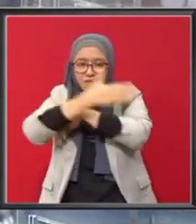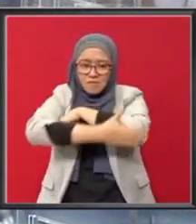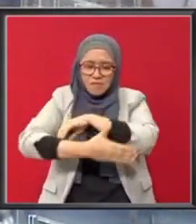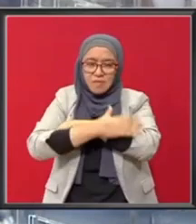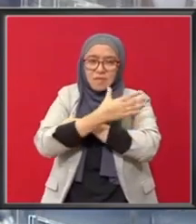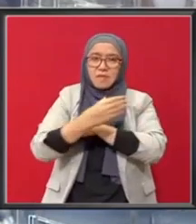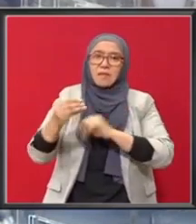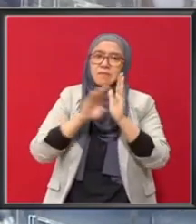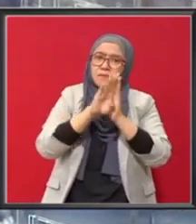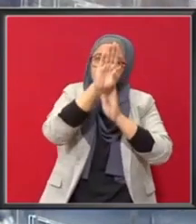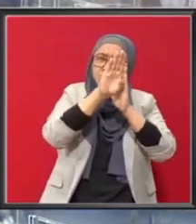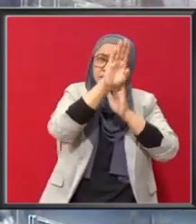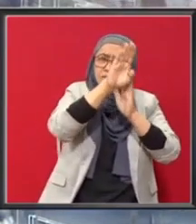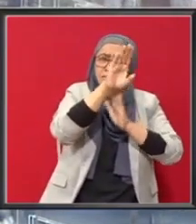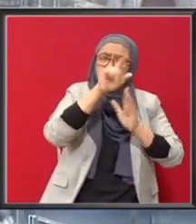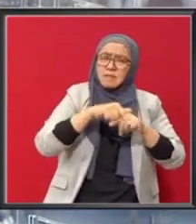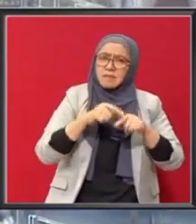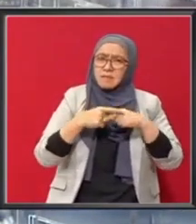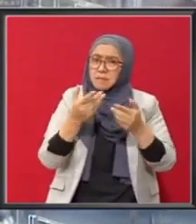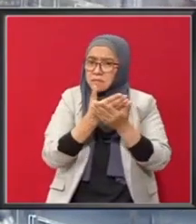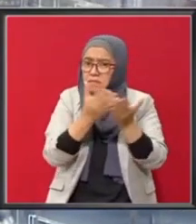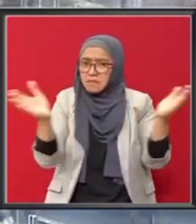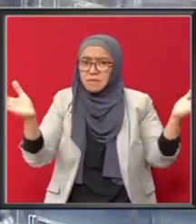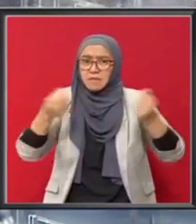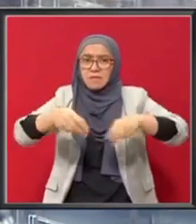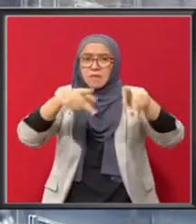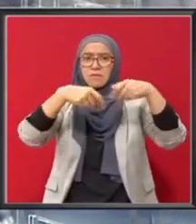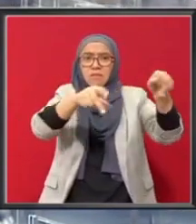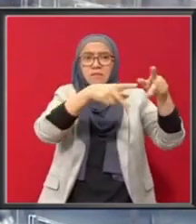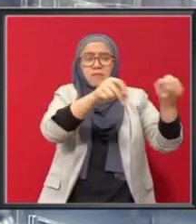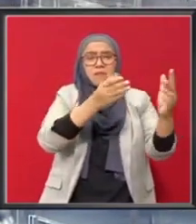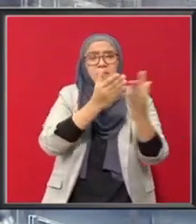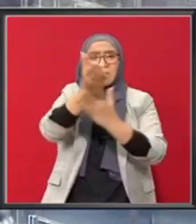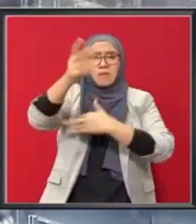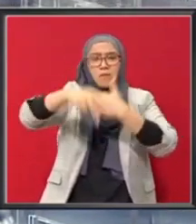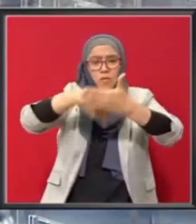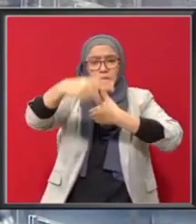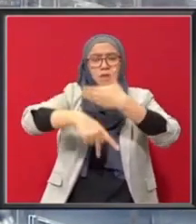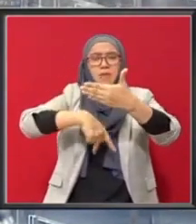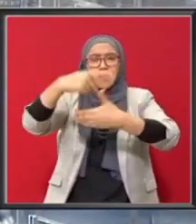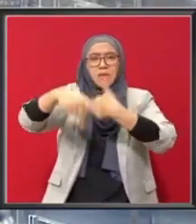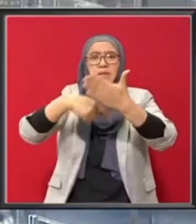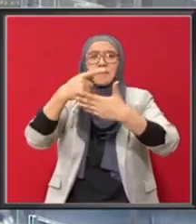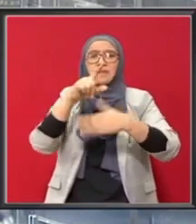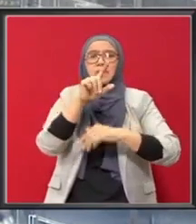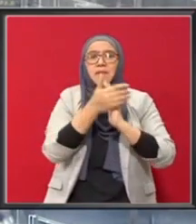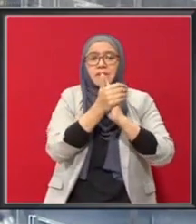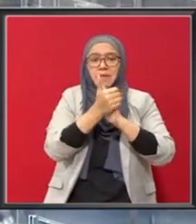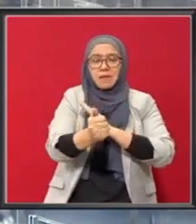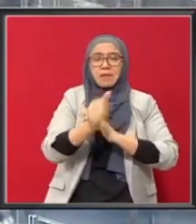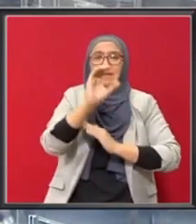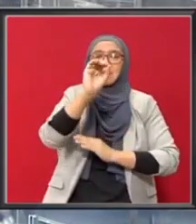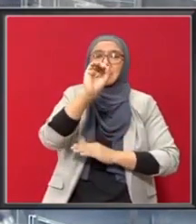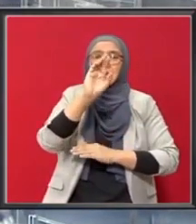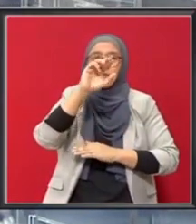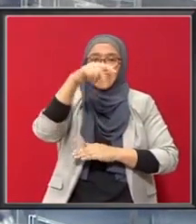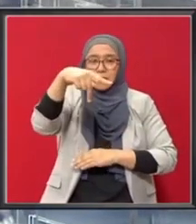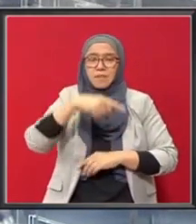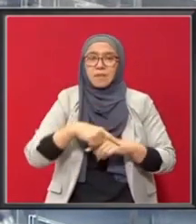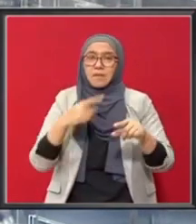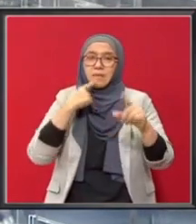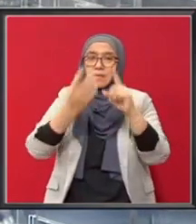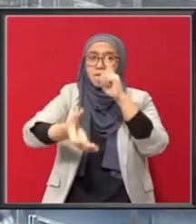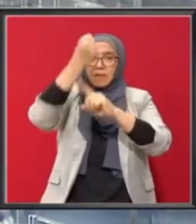ke boleh pasaran gra2 melalui pelaksanaan program oleh teleskop pencapaian FTV